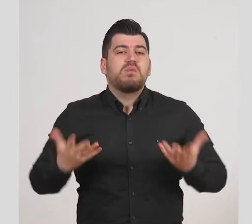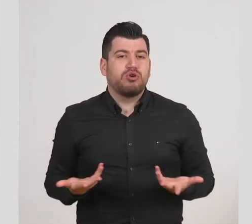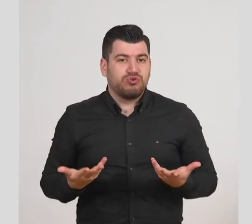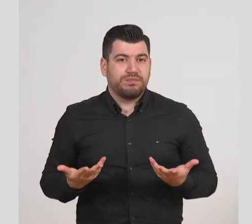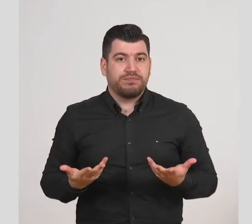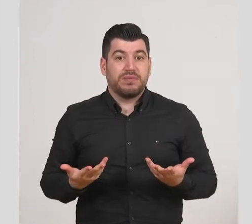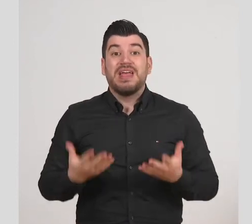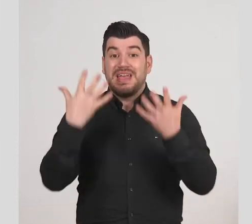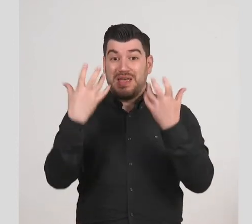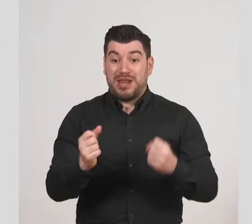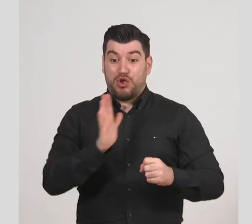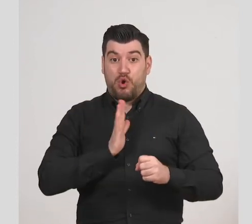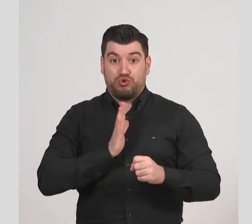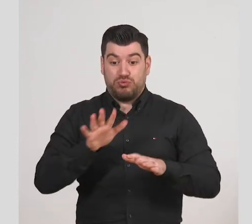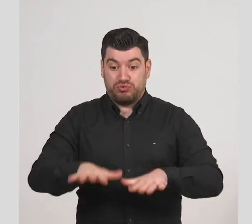Έχει το κοινό,